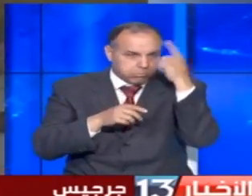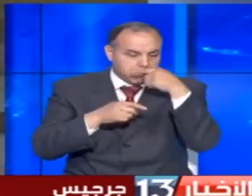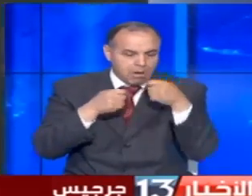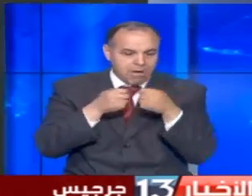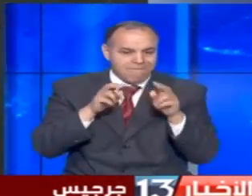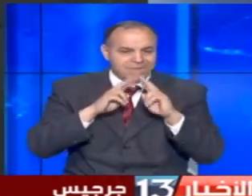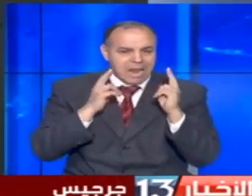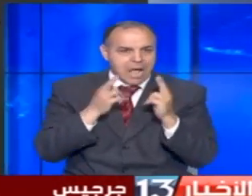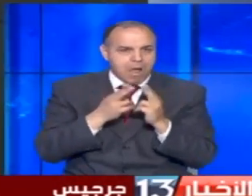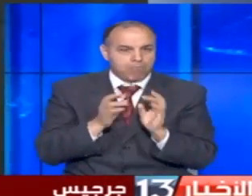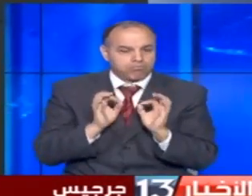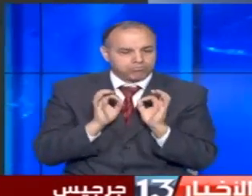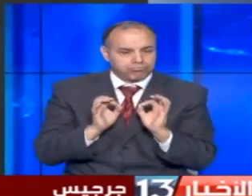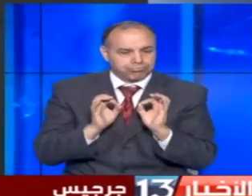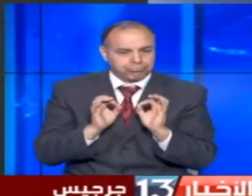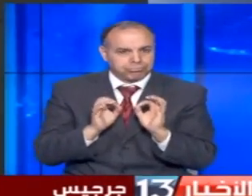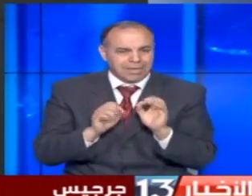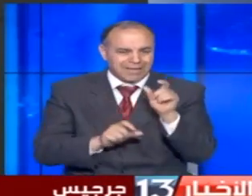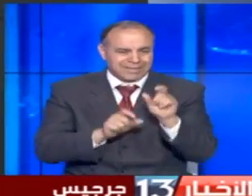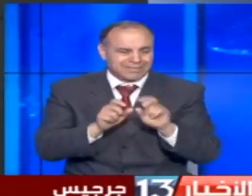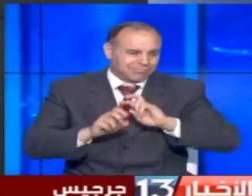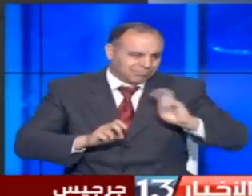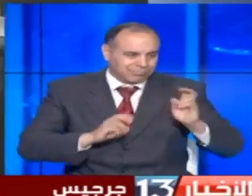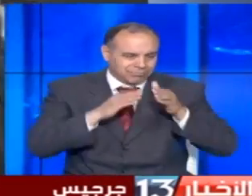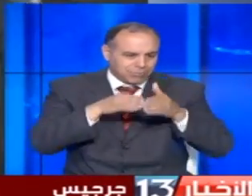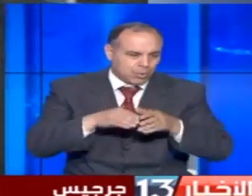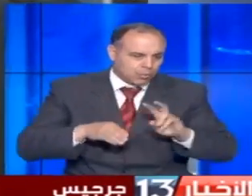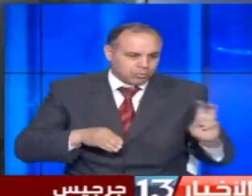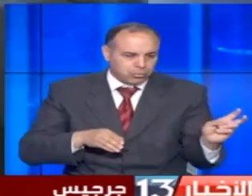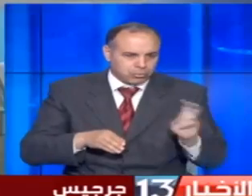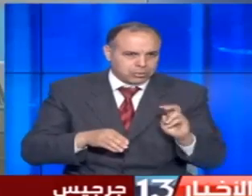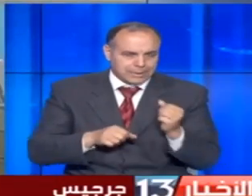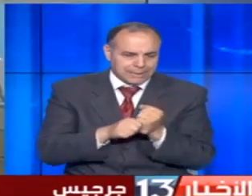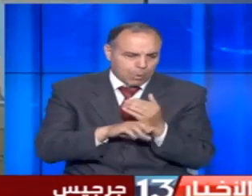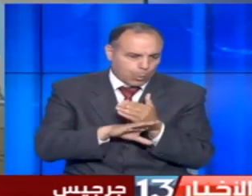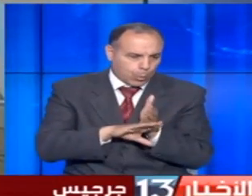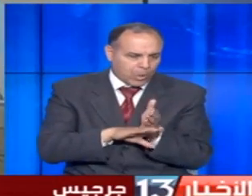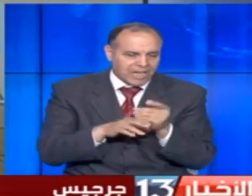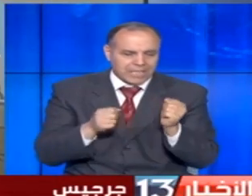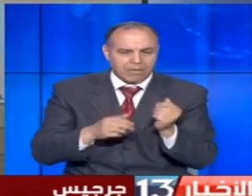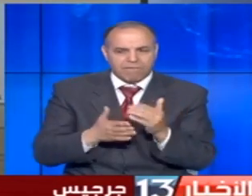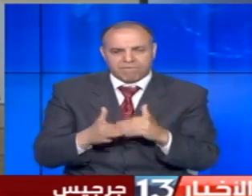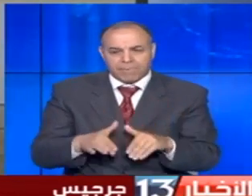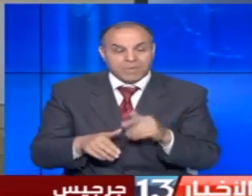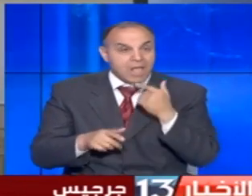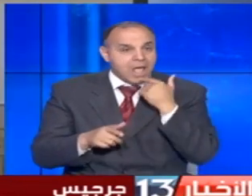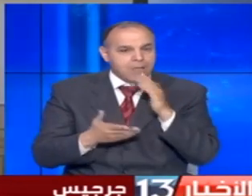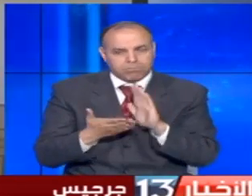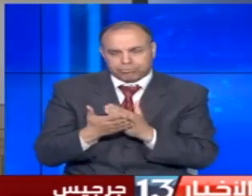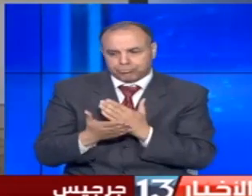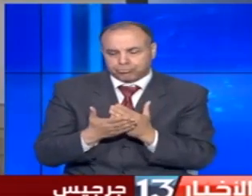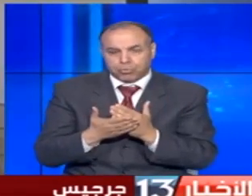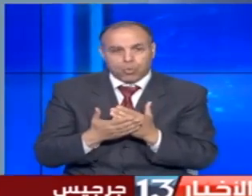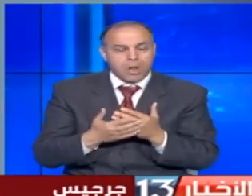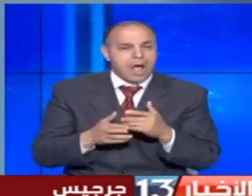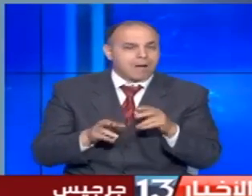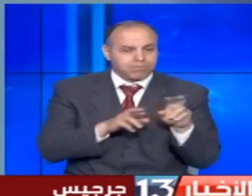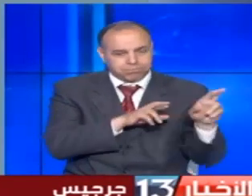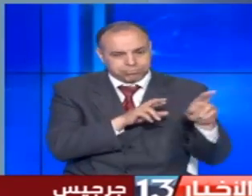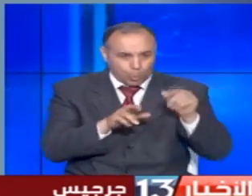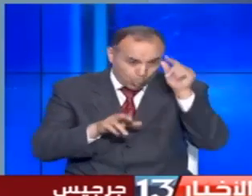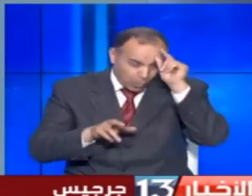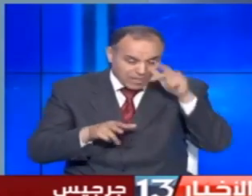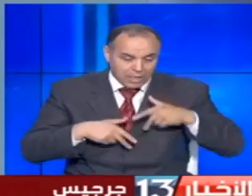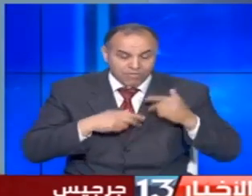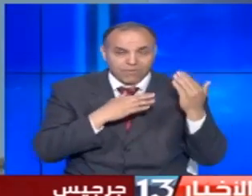الدوليه المطلوبه لنقل المسافرين شرفت اشغال انجازه على الانتهاء استعدادا لتامين عوده